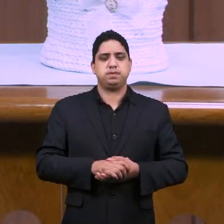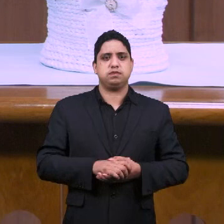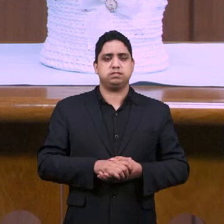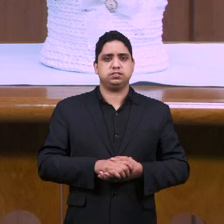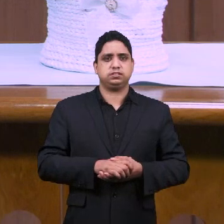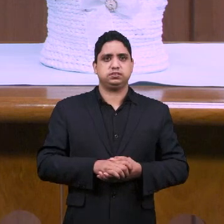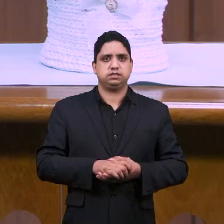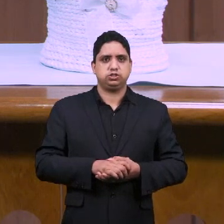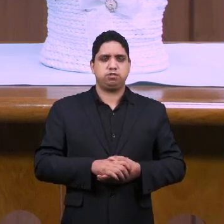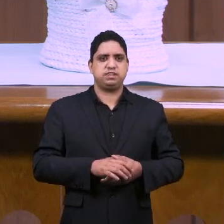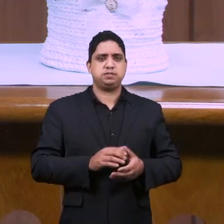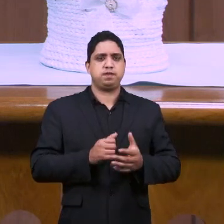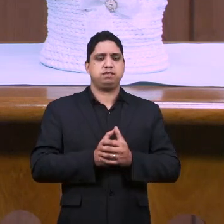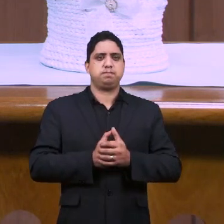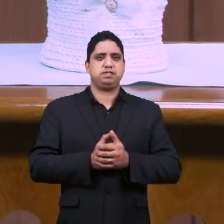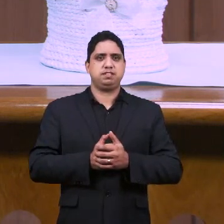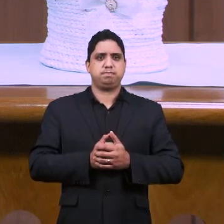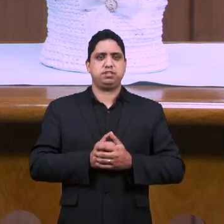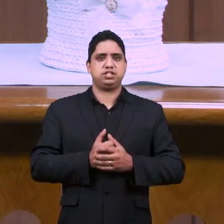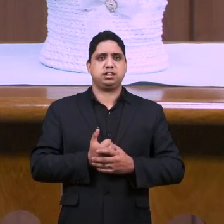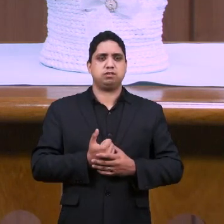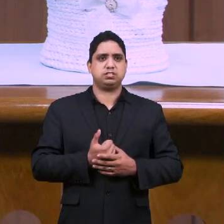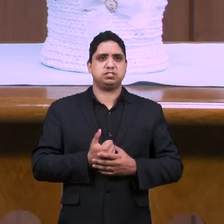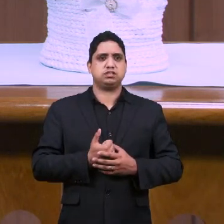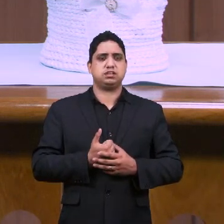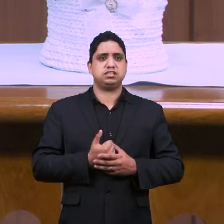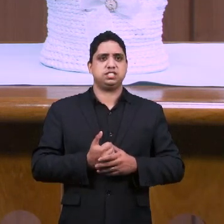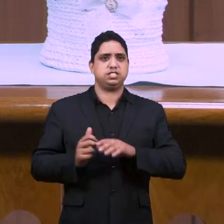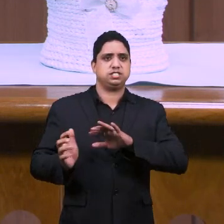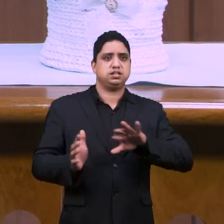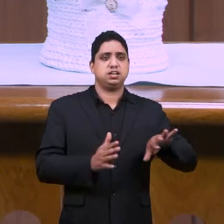Amen, mes frères. Nous allons donc parler rapidement.